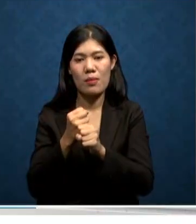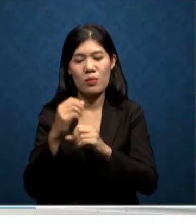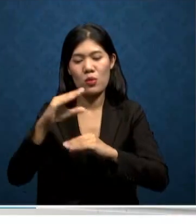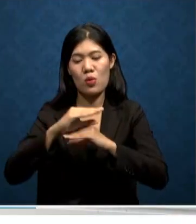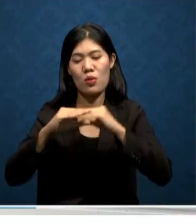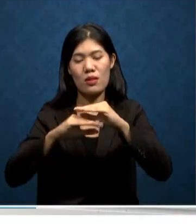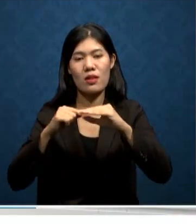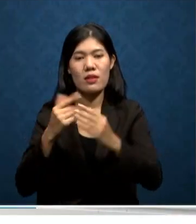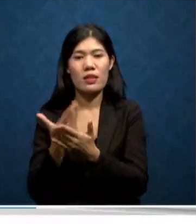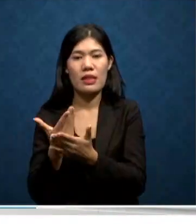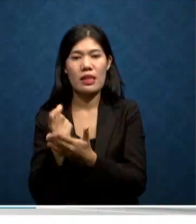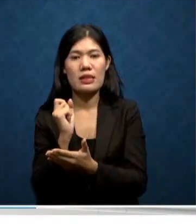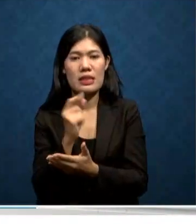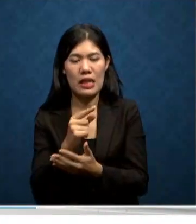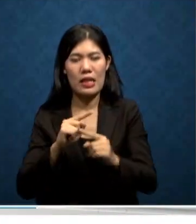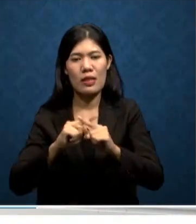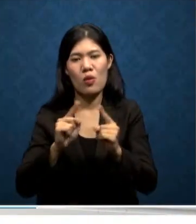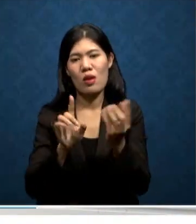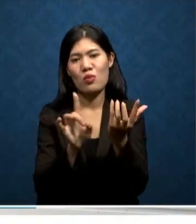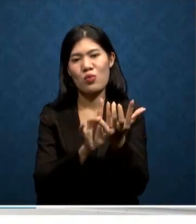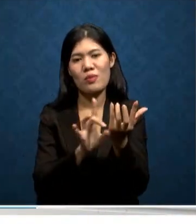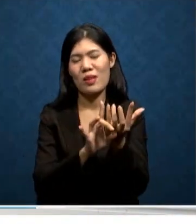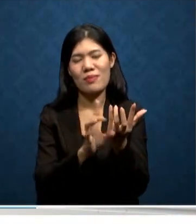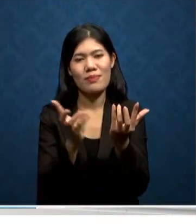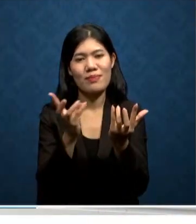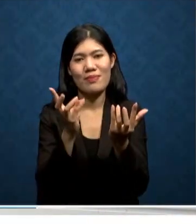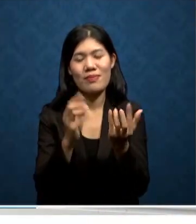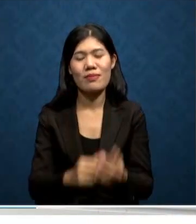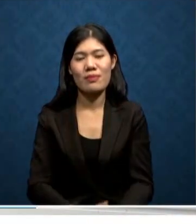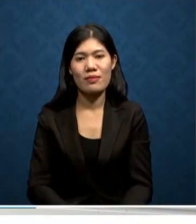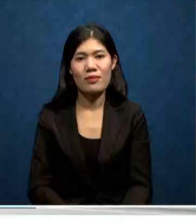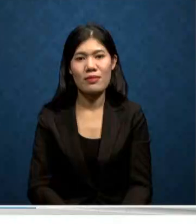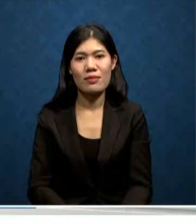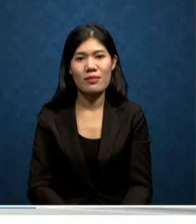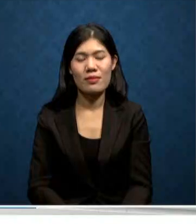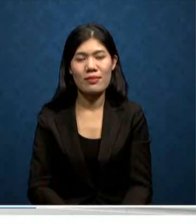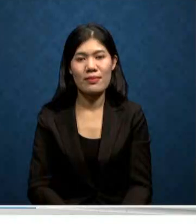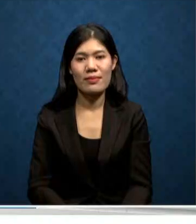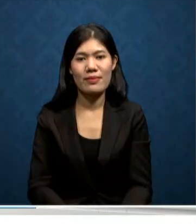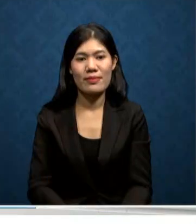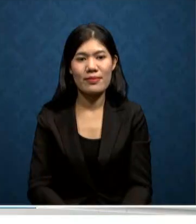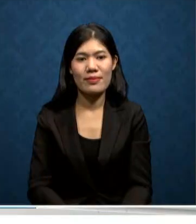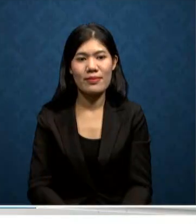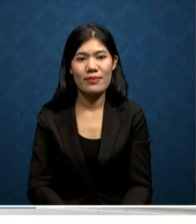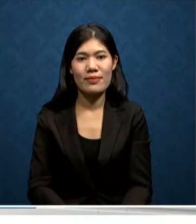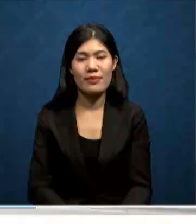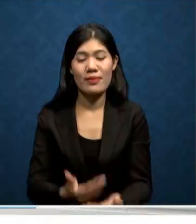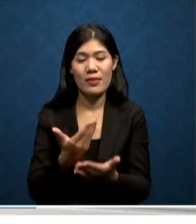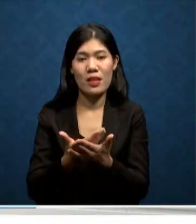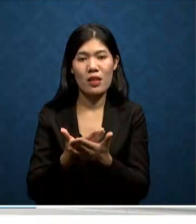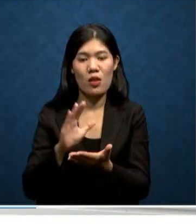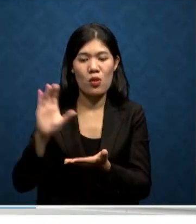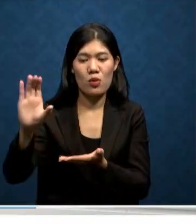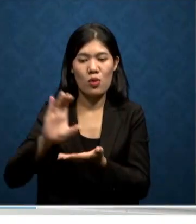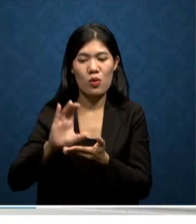มีประสิทธิภาพน้อยนะครับค่อนข้างน้อยอันนี้ผมขออนุญาตกราบเรียนว่าเงินที่กองทุนเพื่อความปลอด